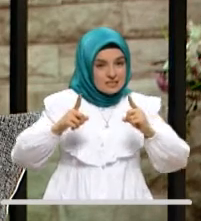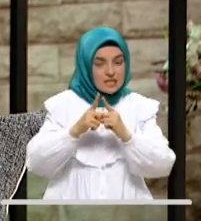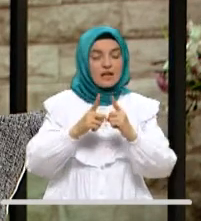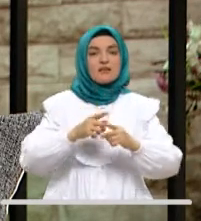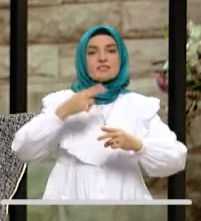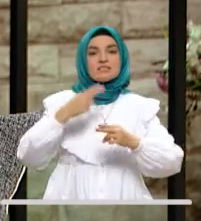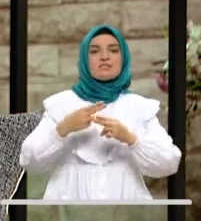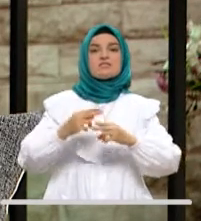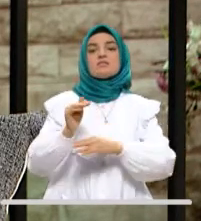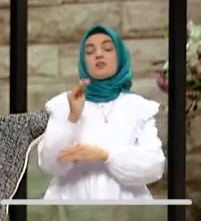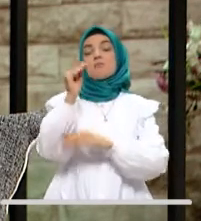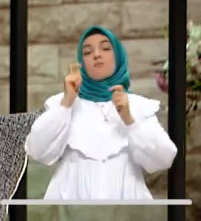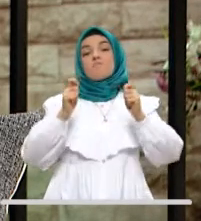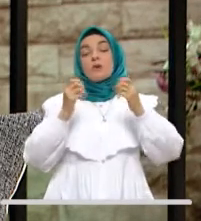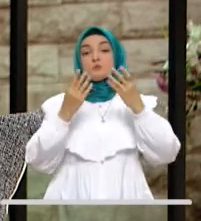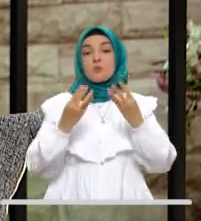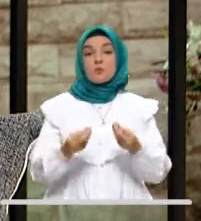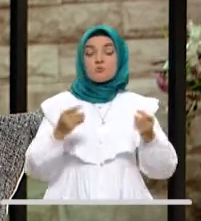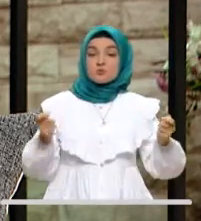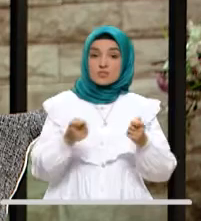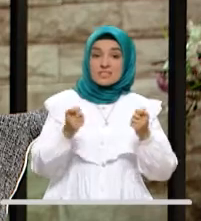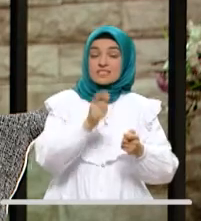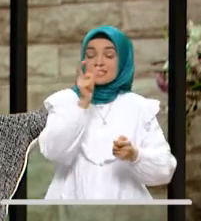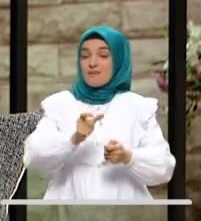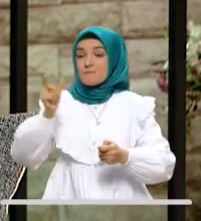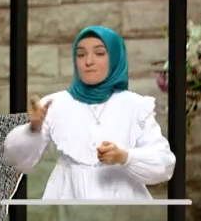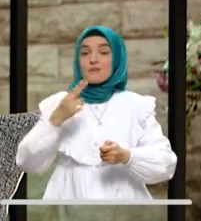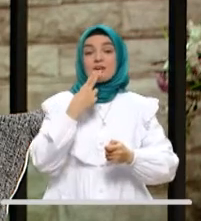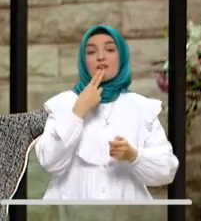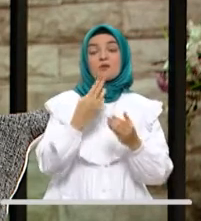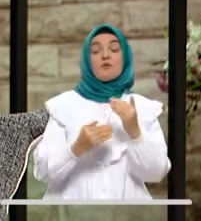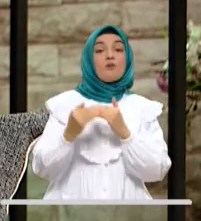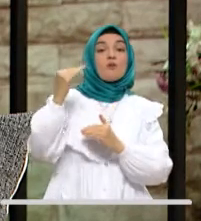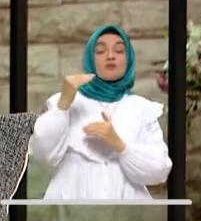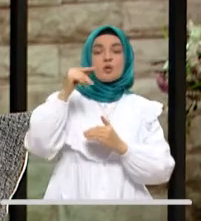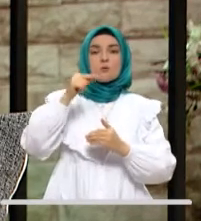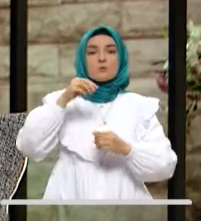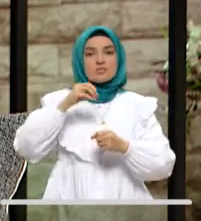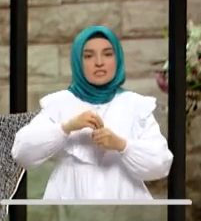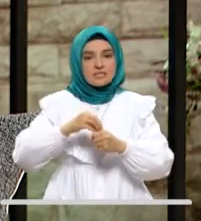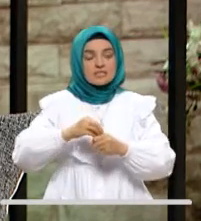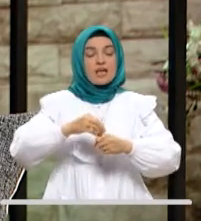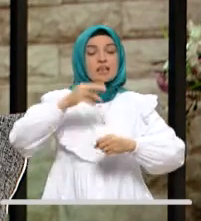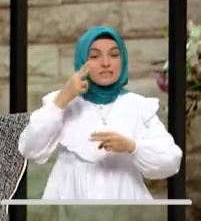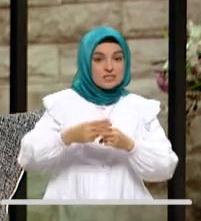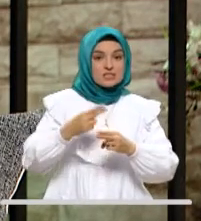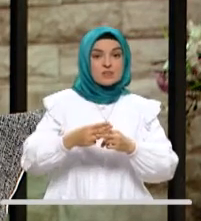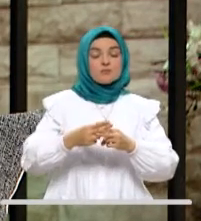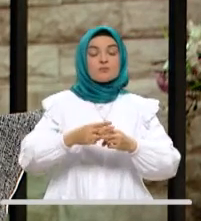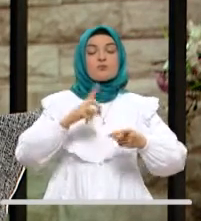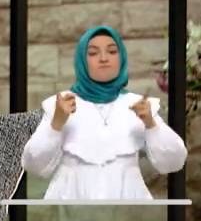hızlı yaşamak durumundayız. Çalışan kadınların sayısı arttı. Bu açıdan daha pratik çözümleri mecburen arıyoruz.